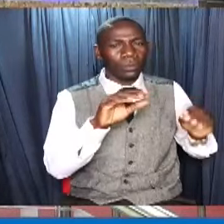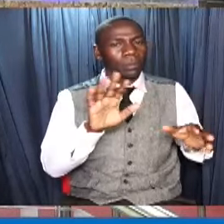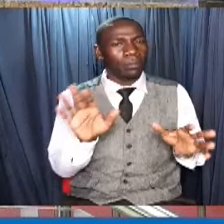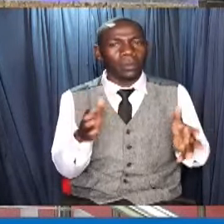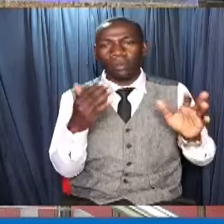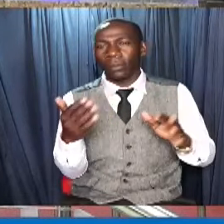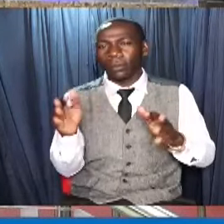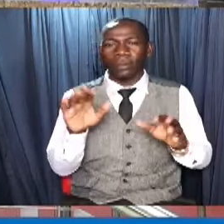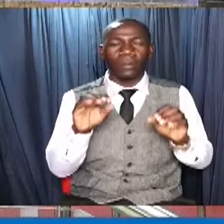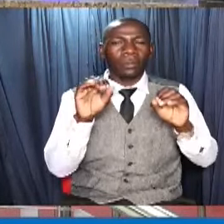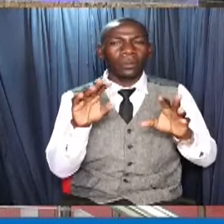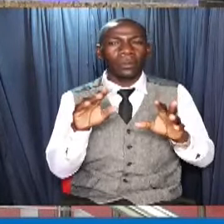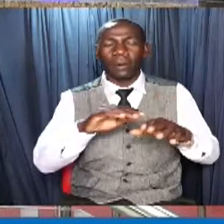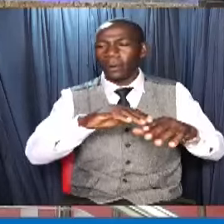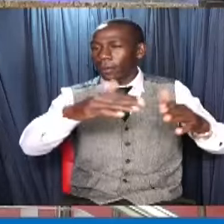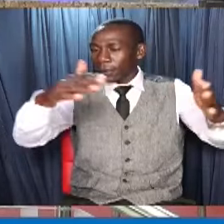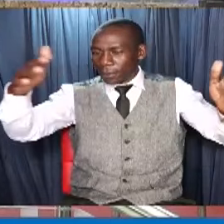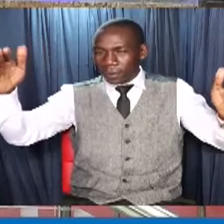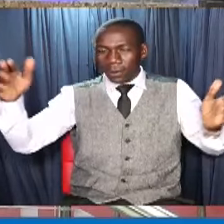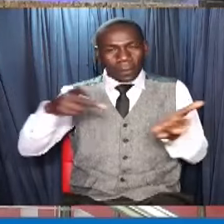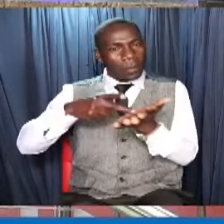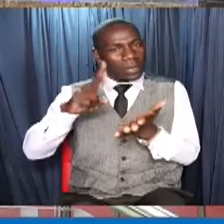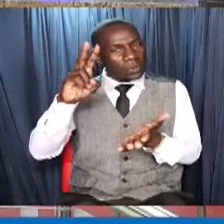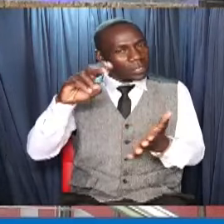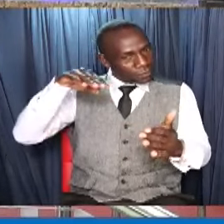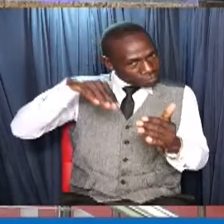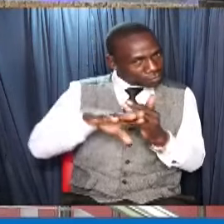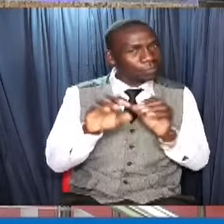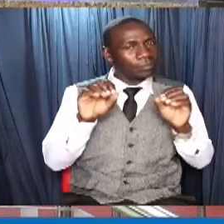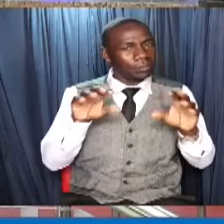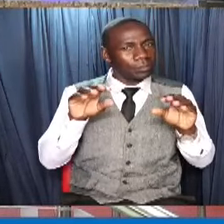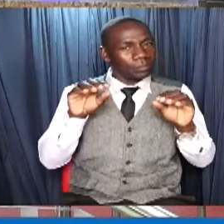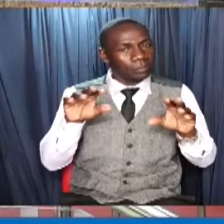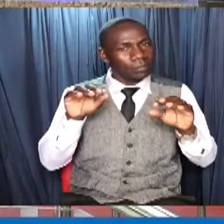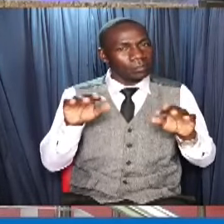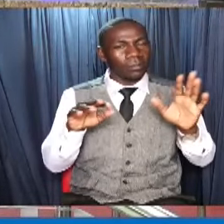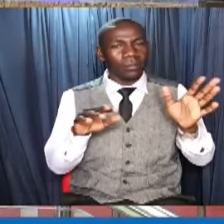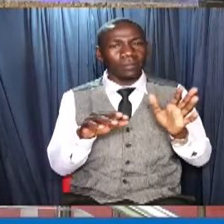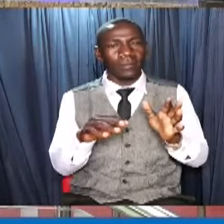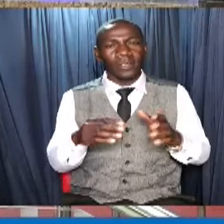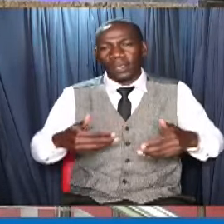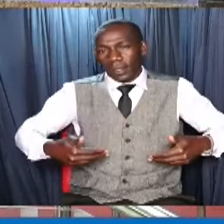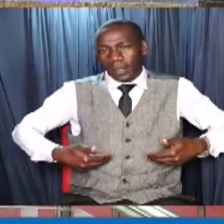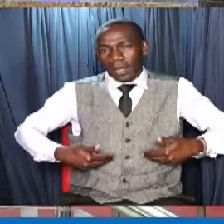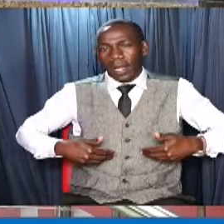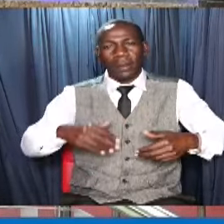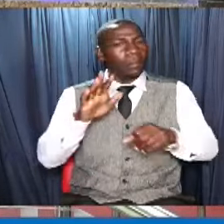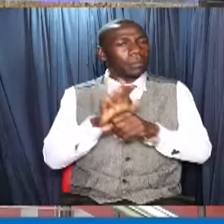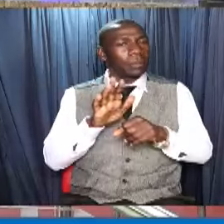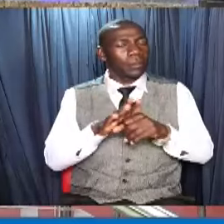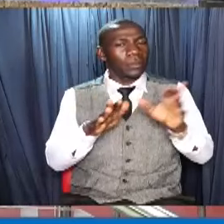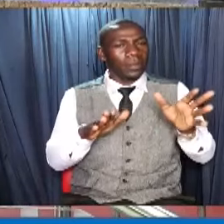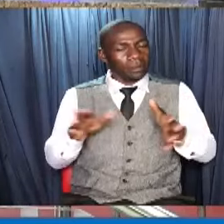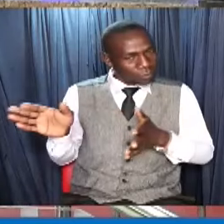Wamefunga boma. And they had tied around the village. Village. You give out 20 shillings and get it. Tuvijana wa mtaani. And we are very young